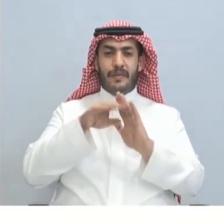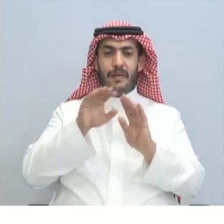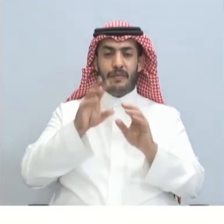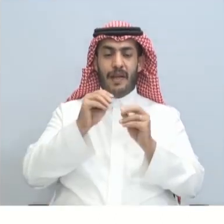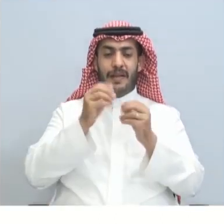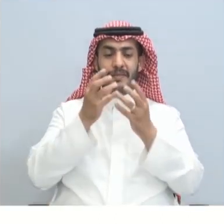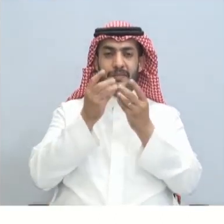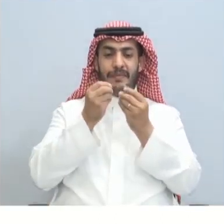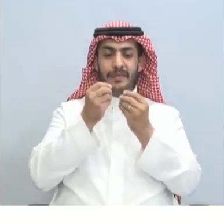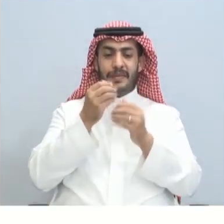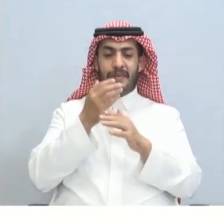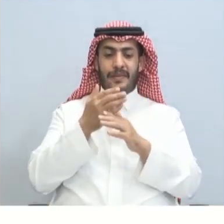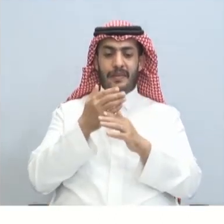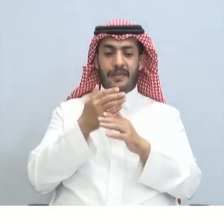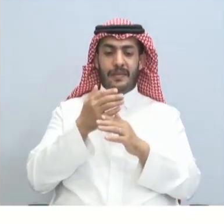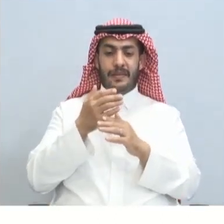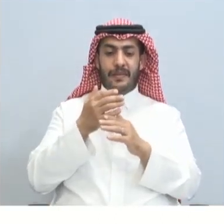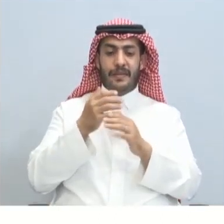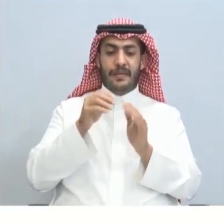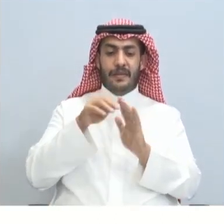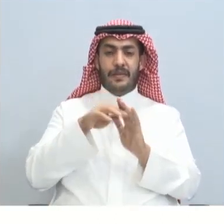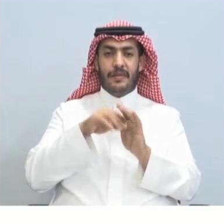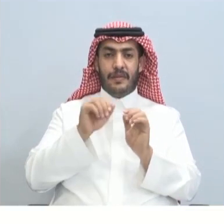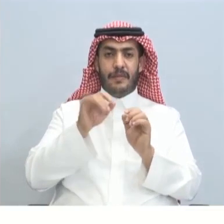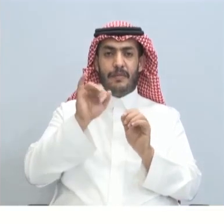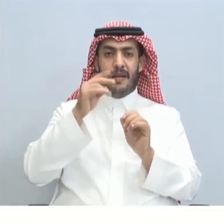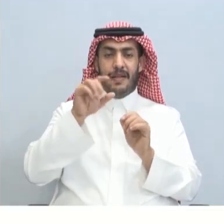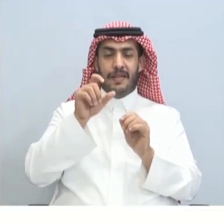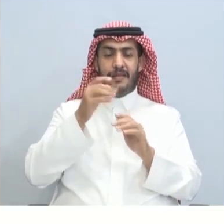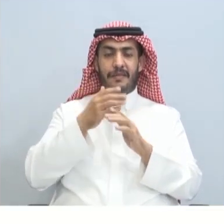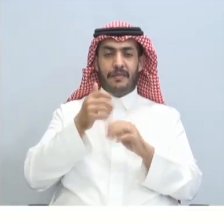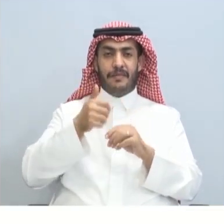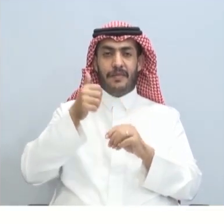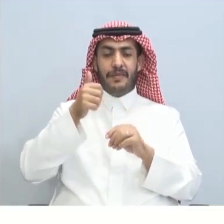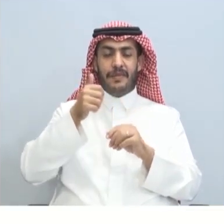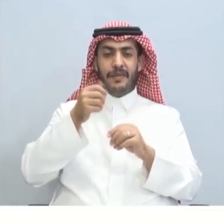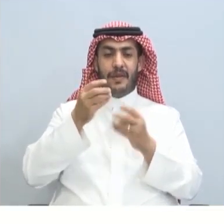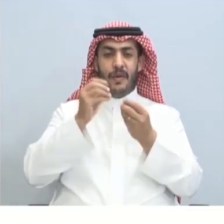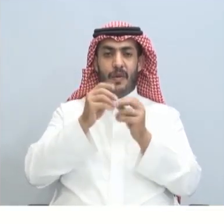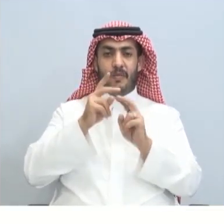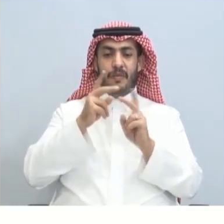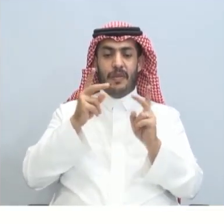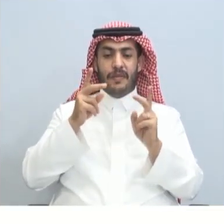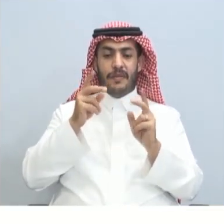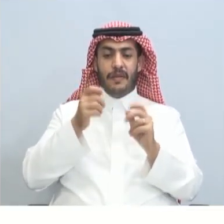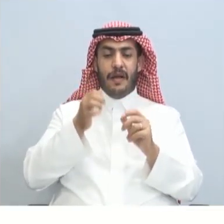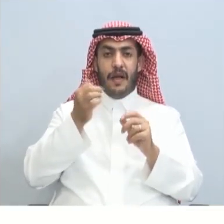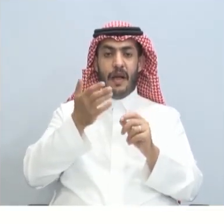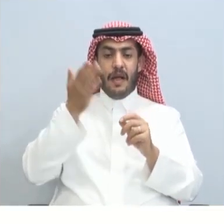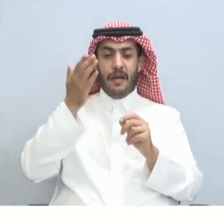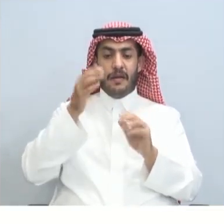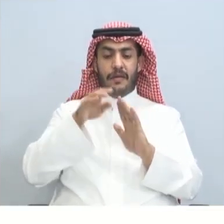بعض الشوائب احيانا في احد المعادن الى جعله ذا لون مختلف واغلى